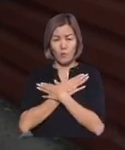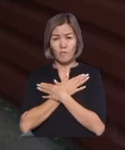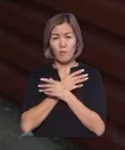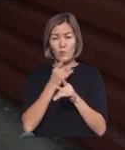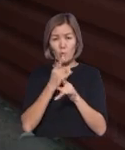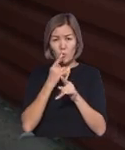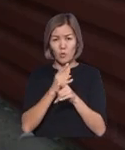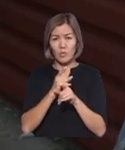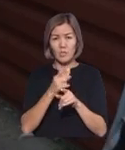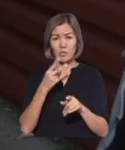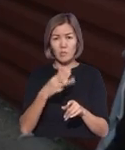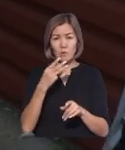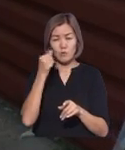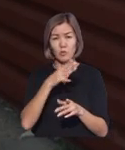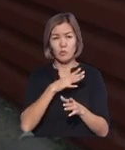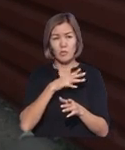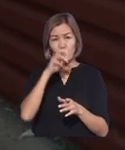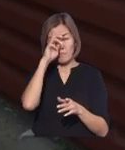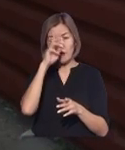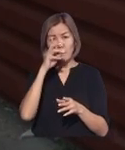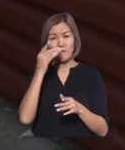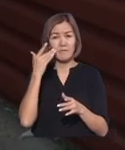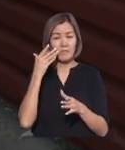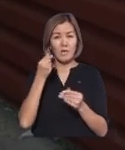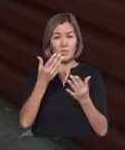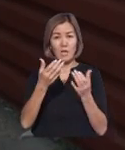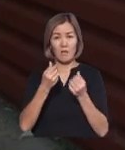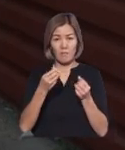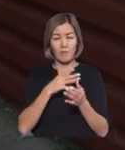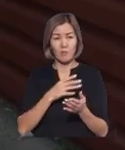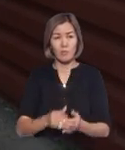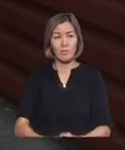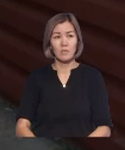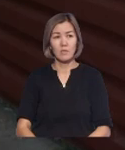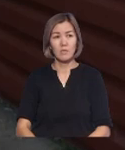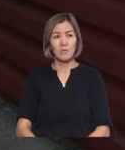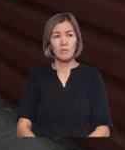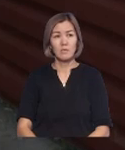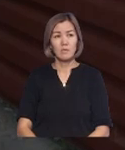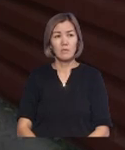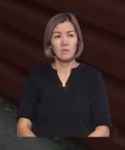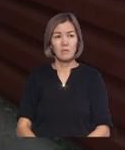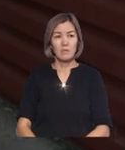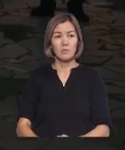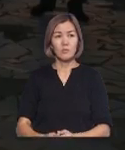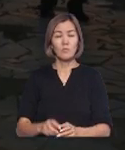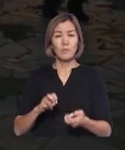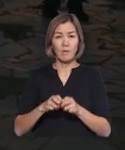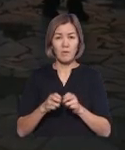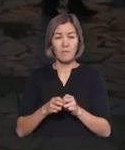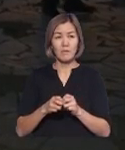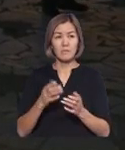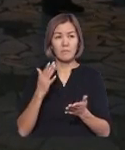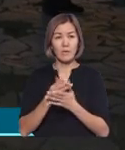қайтыс болған балаларға даже субсидия жасатып, акиматтан финансирование, үкіметтен финансирование алып отырғанда, сол былығы ашылып қалып жатыр.